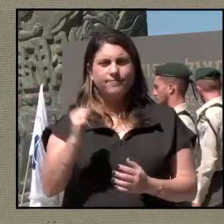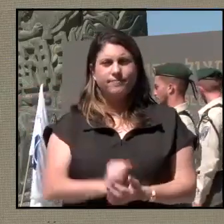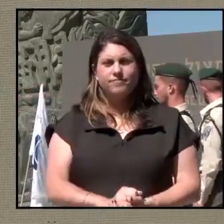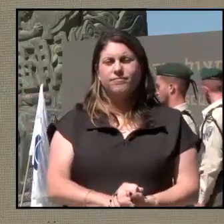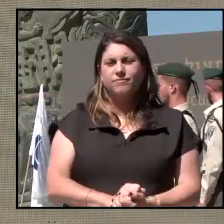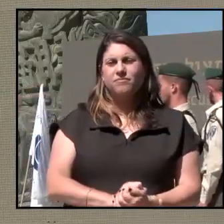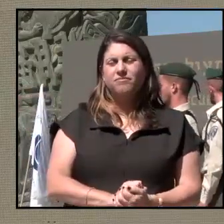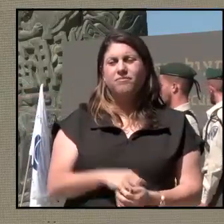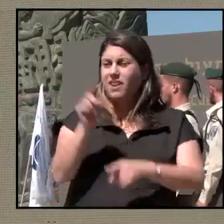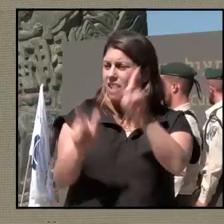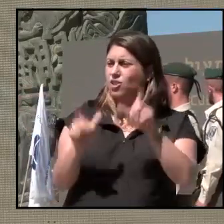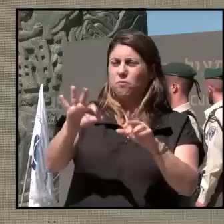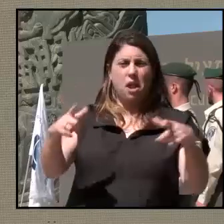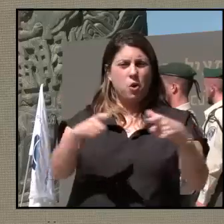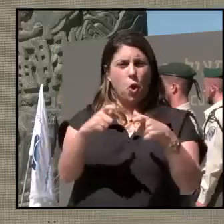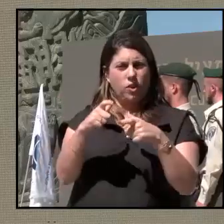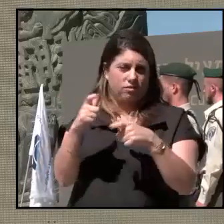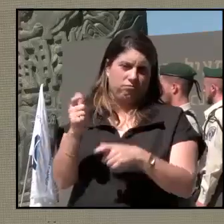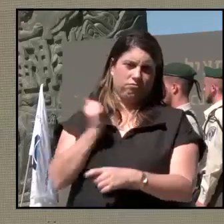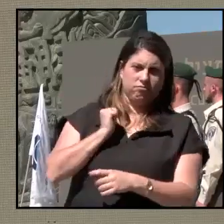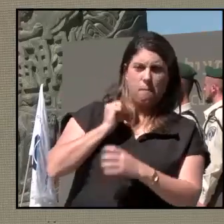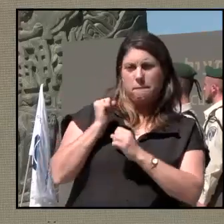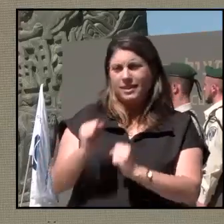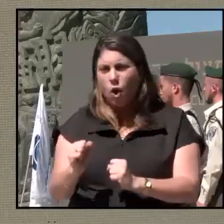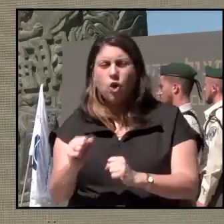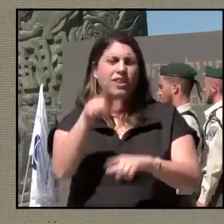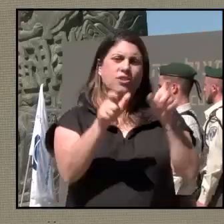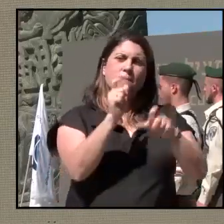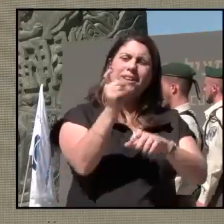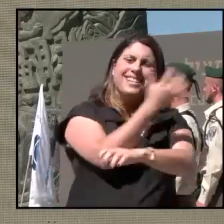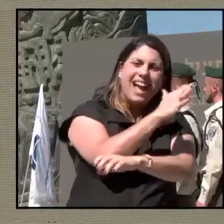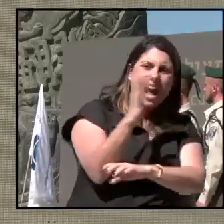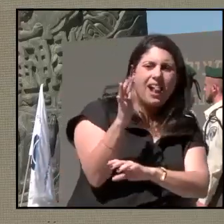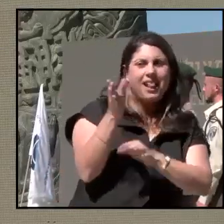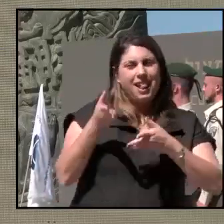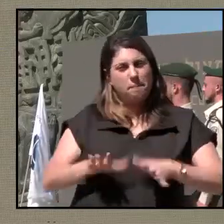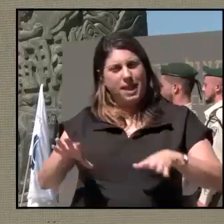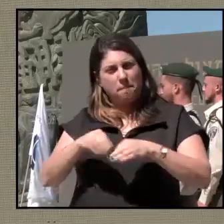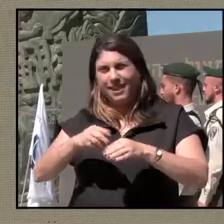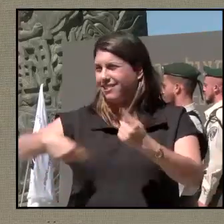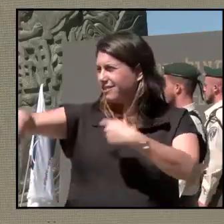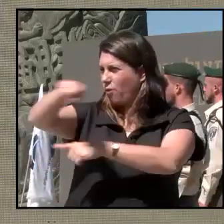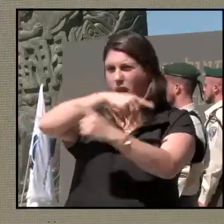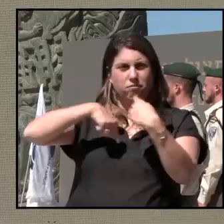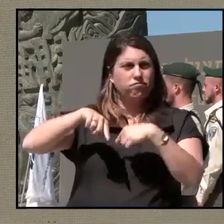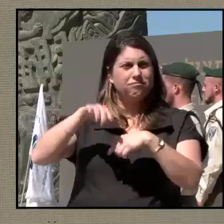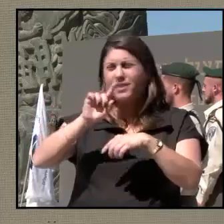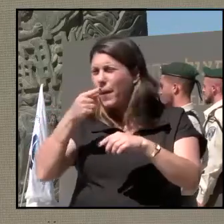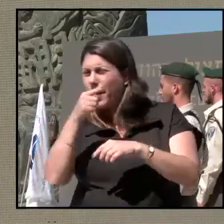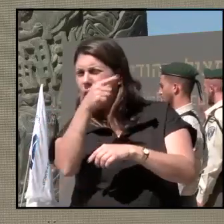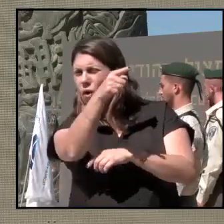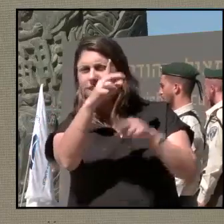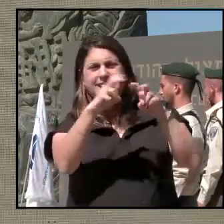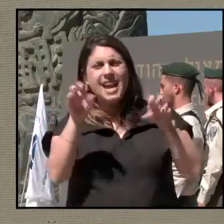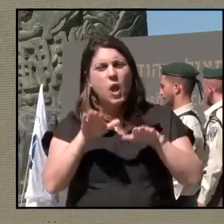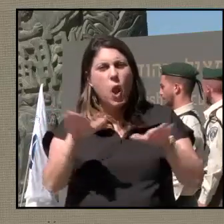אנשי כוחות הביטחון, אנשי קק"ל, אנשי בני ברית, לא רחוק מכאן, בעיר